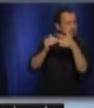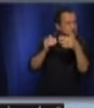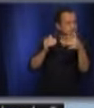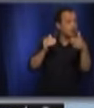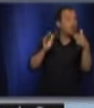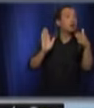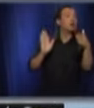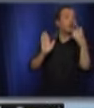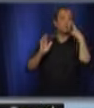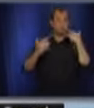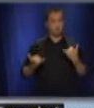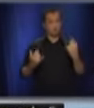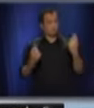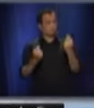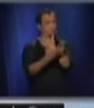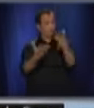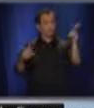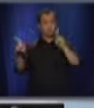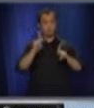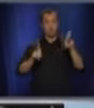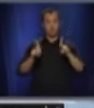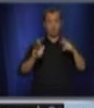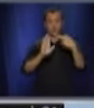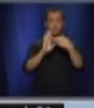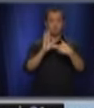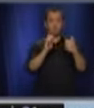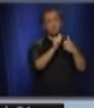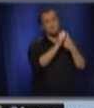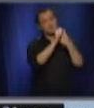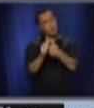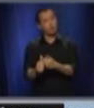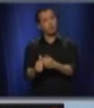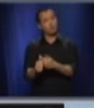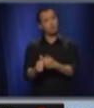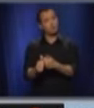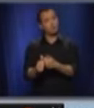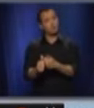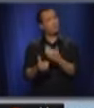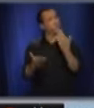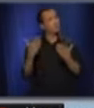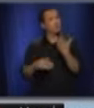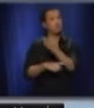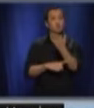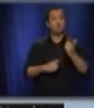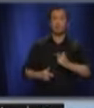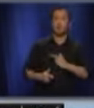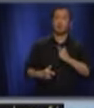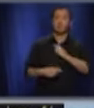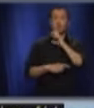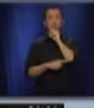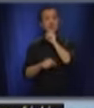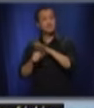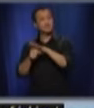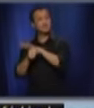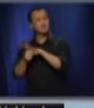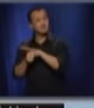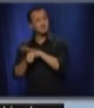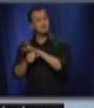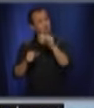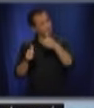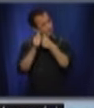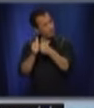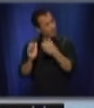assurons-nous de nous concentrer sur le respect des règles et même les régions qui sont maintenant